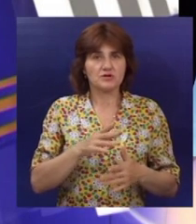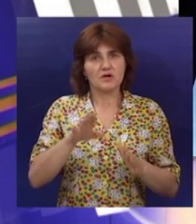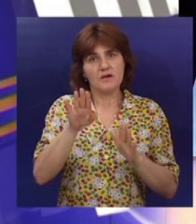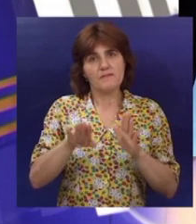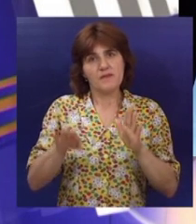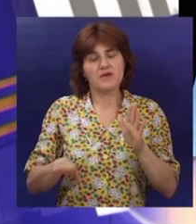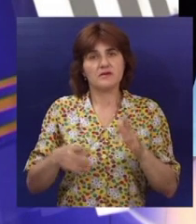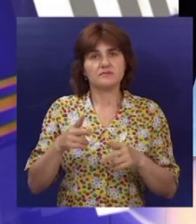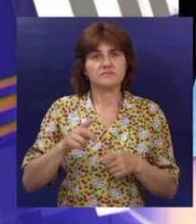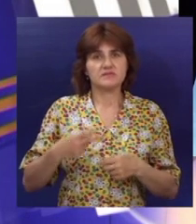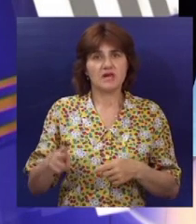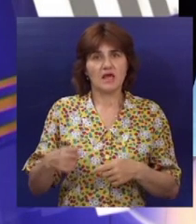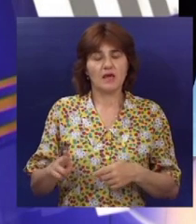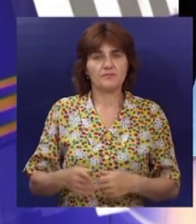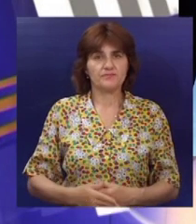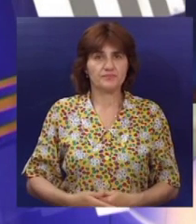biće opozicija.